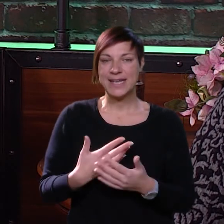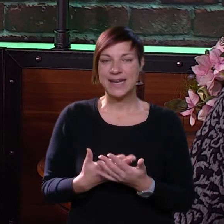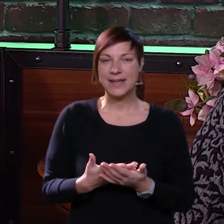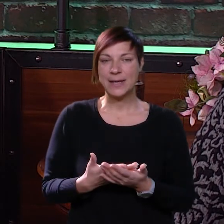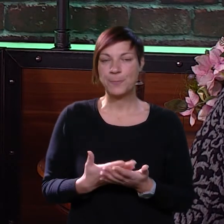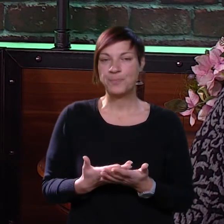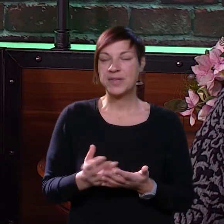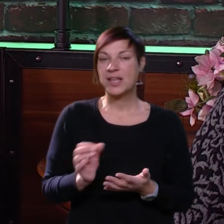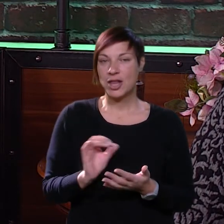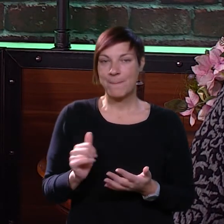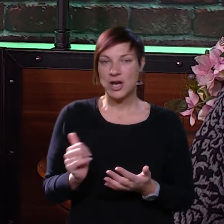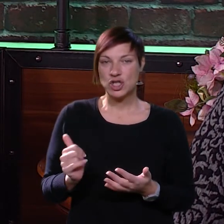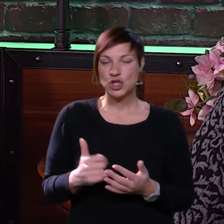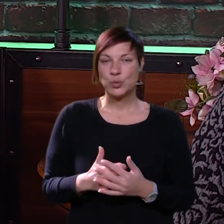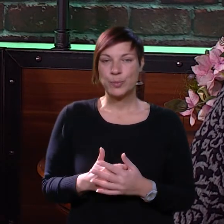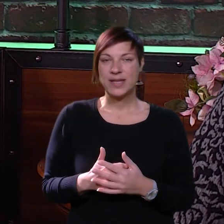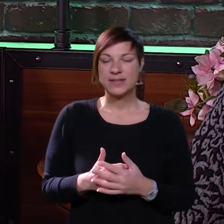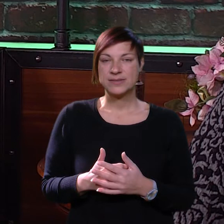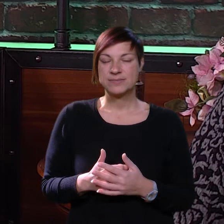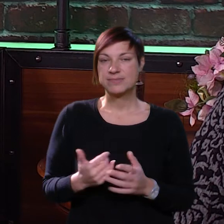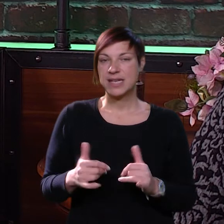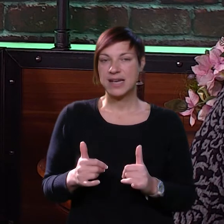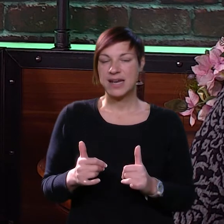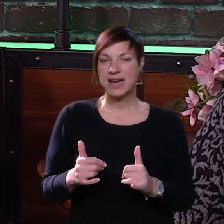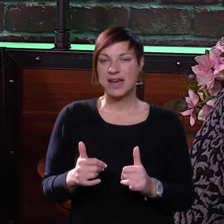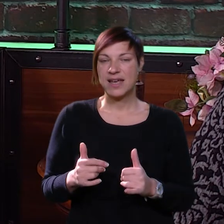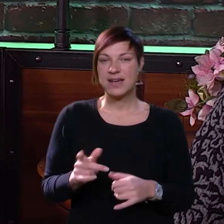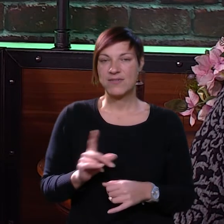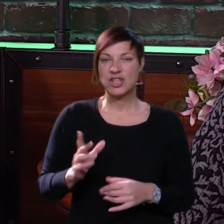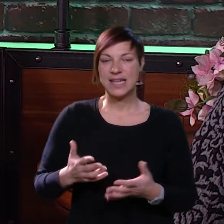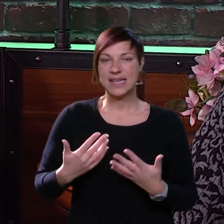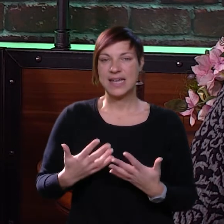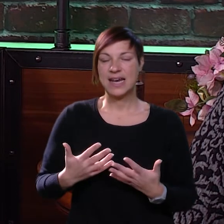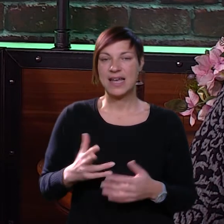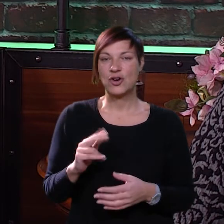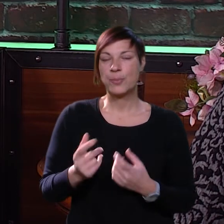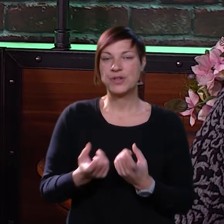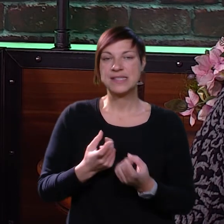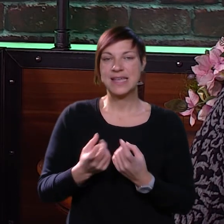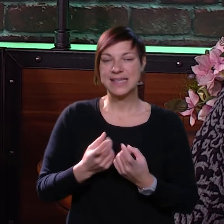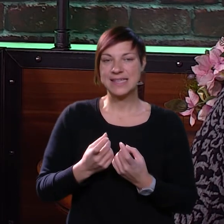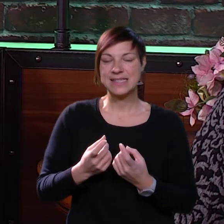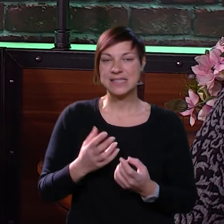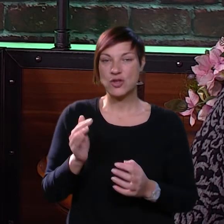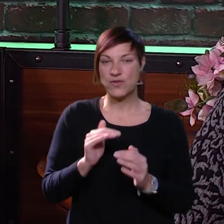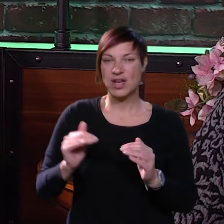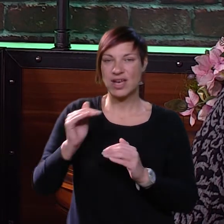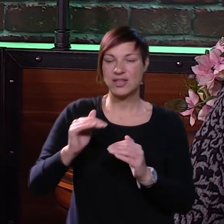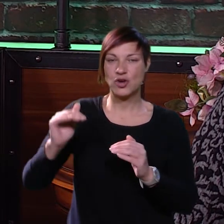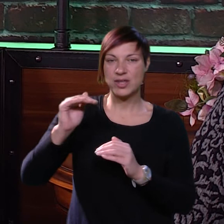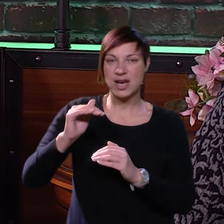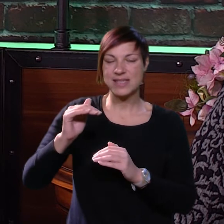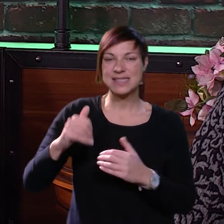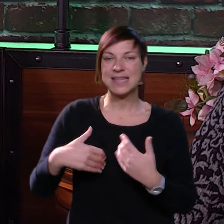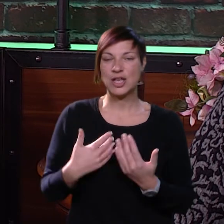funkcioniranja i to je stvarno bilo super. Naravno da nije lako i postaje izazovno kad oni